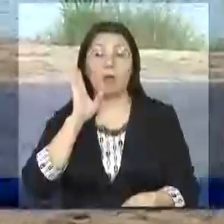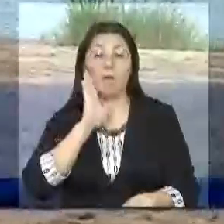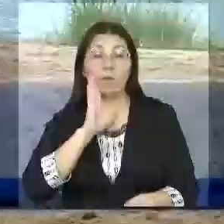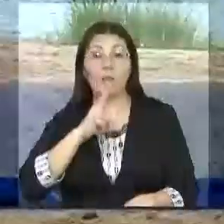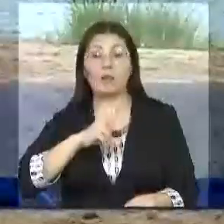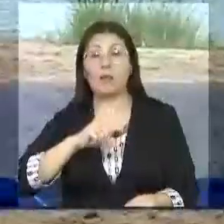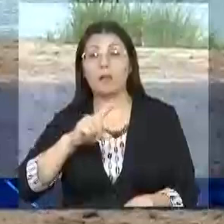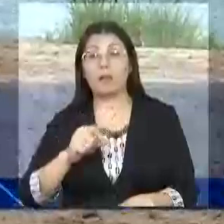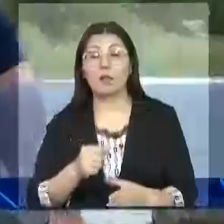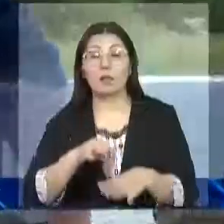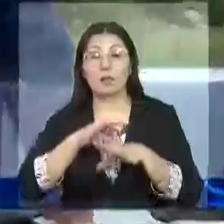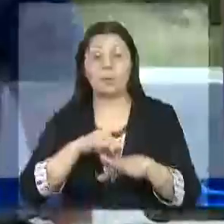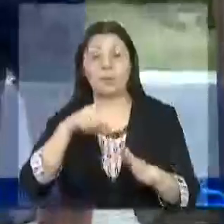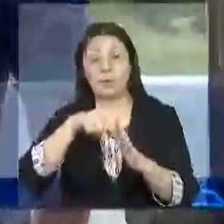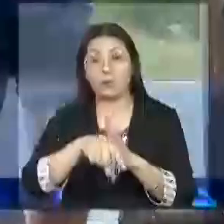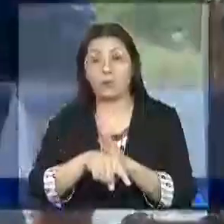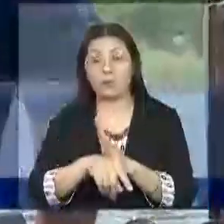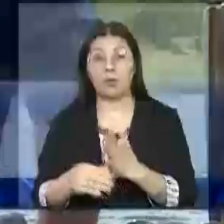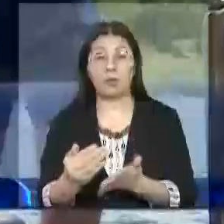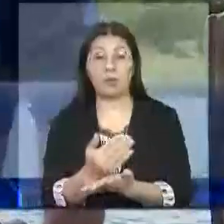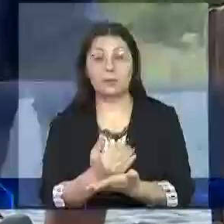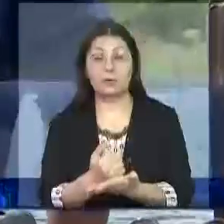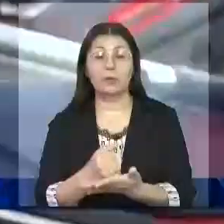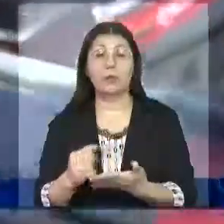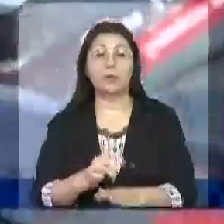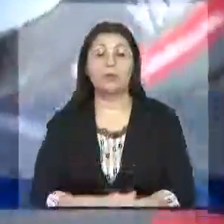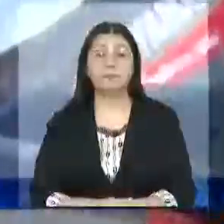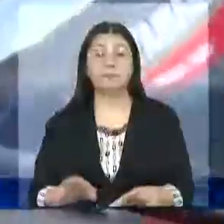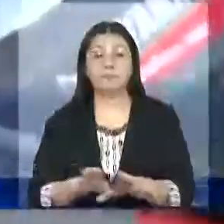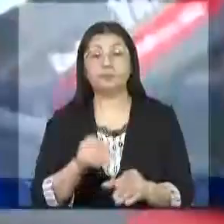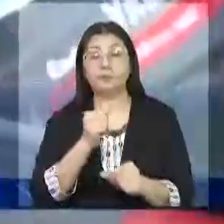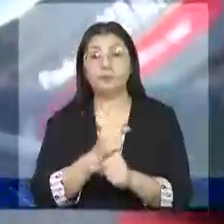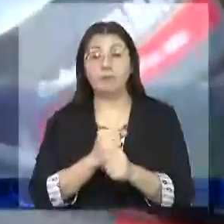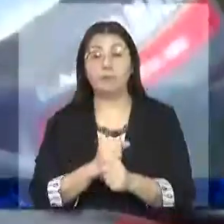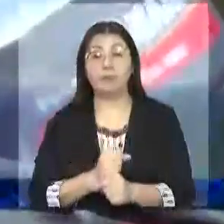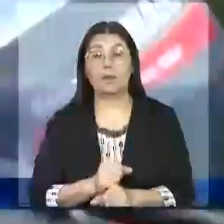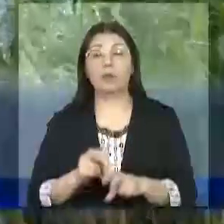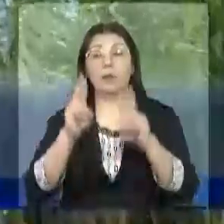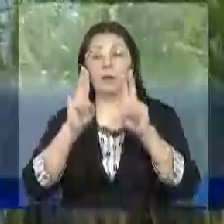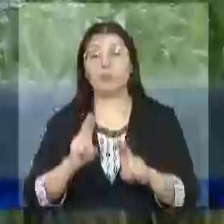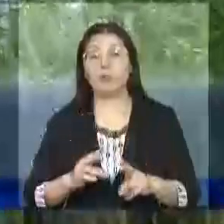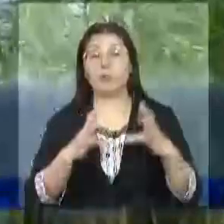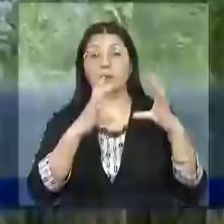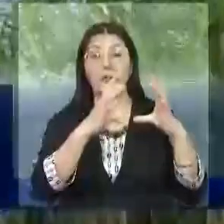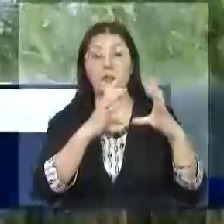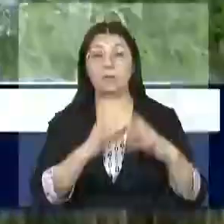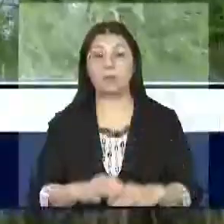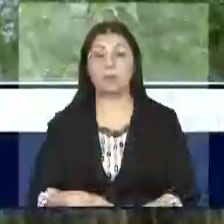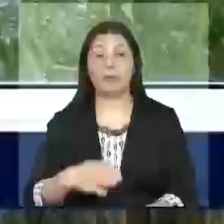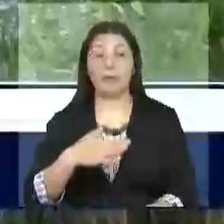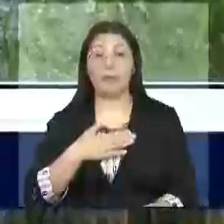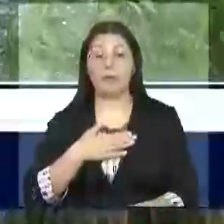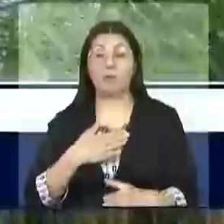проверяют дно воды, проводятся рейды в местах, где купаться запрещено, а также устанавливаются специальные знаки. Нашим водолазам было